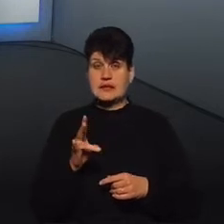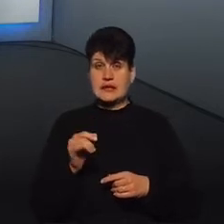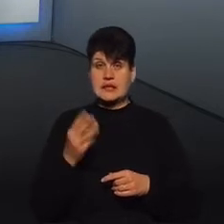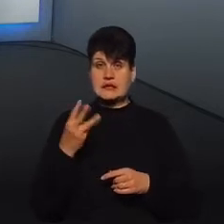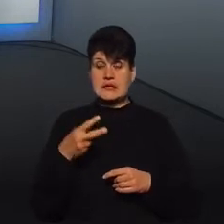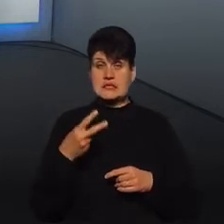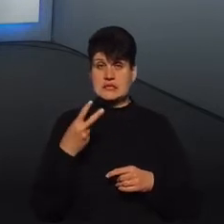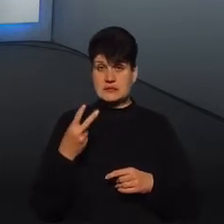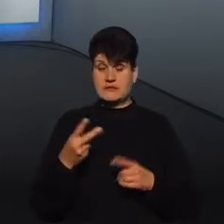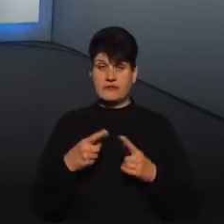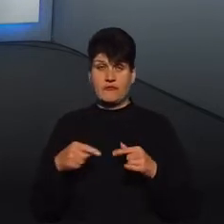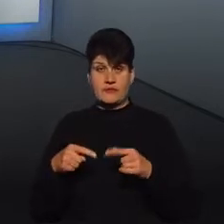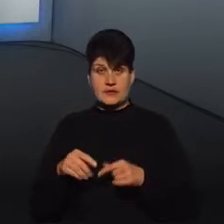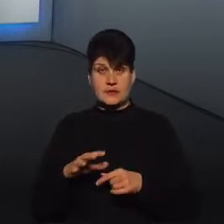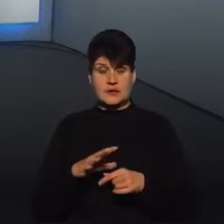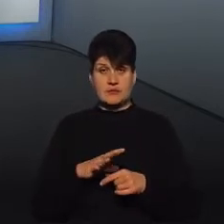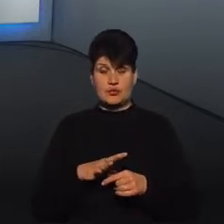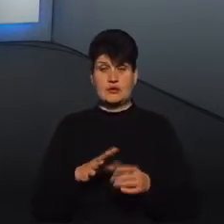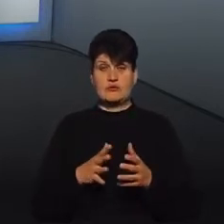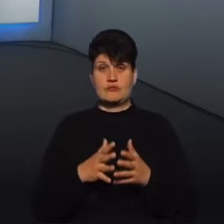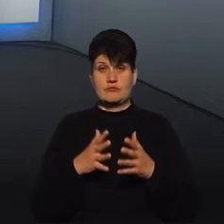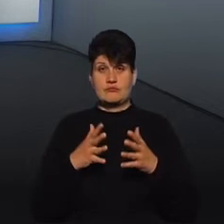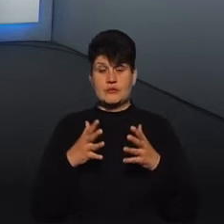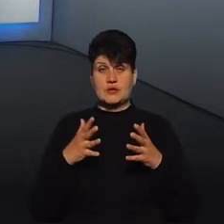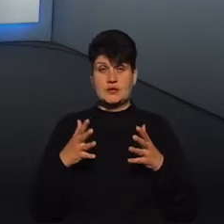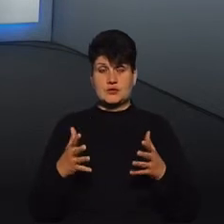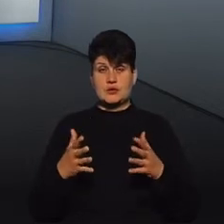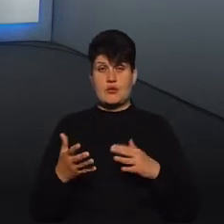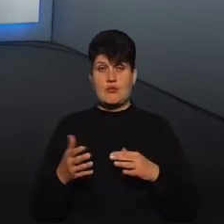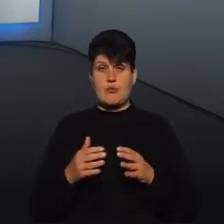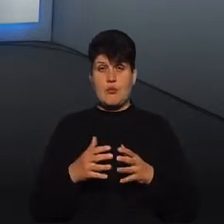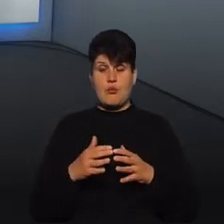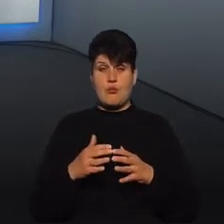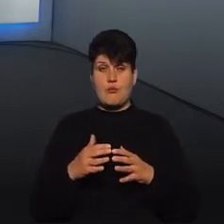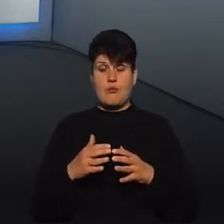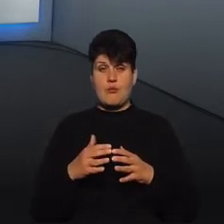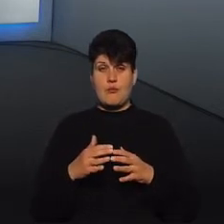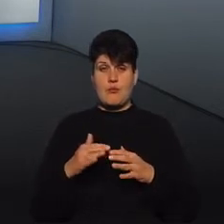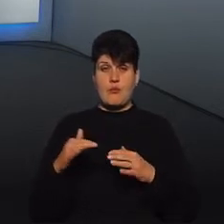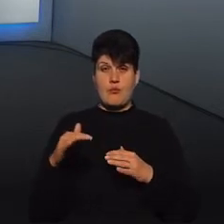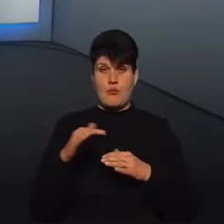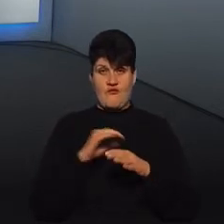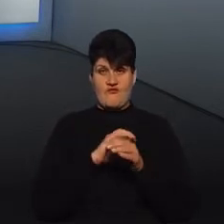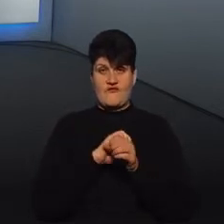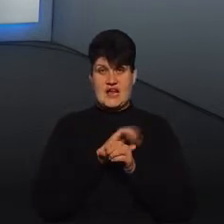які відбулися в основному в поверхневому шипі з